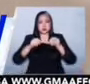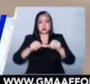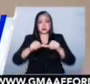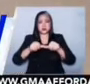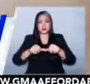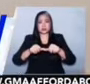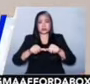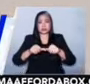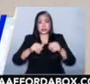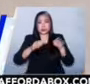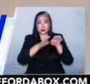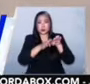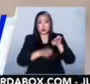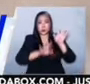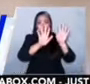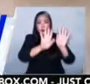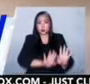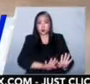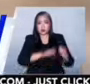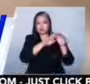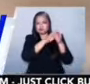na yan sa Polanggi, Albay.